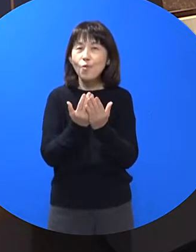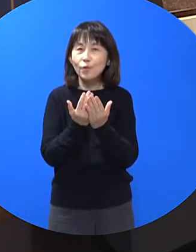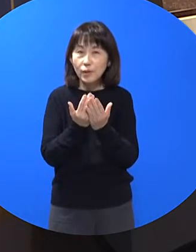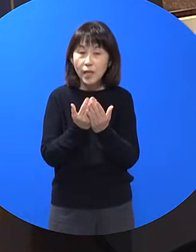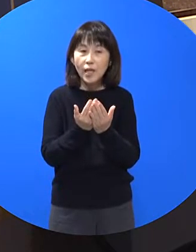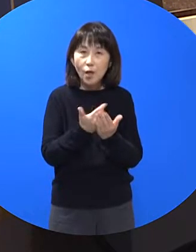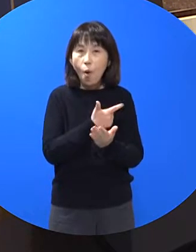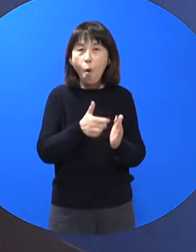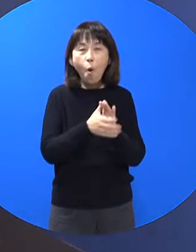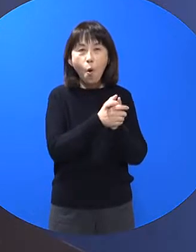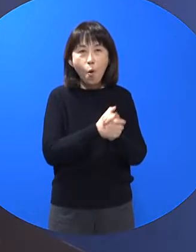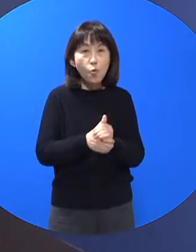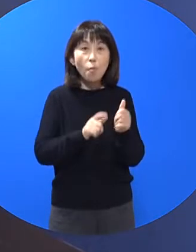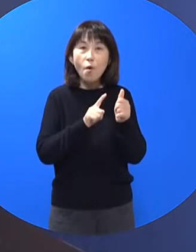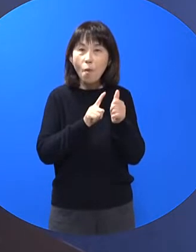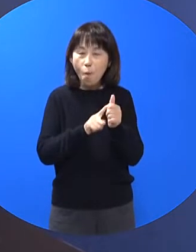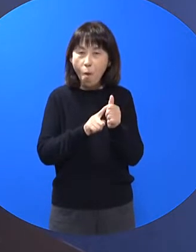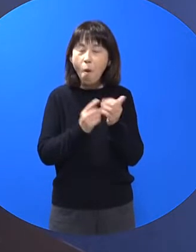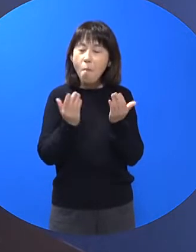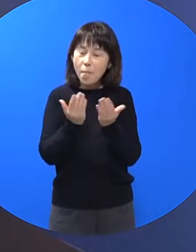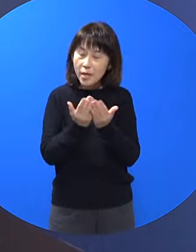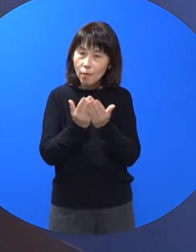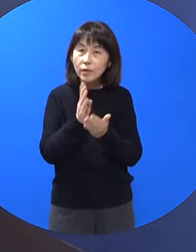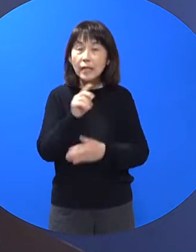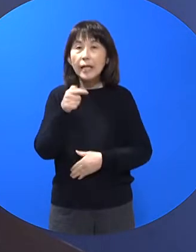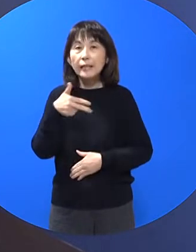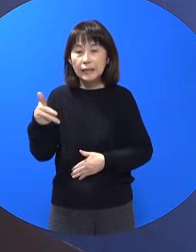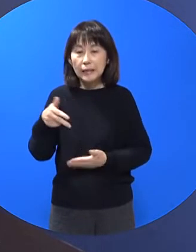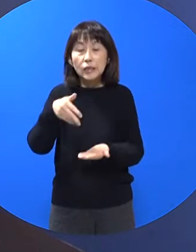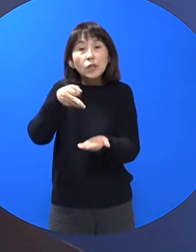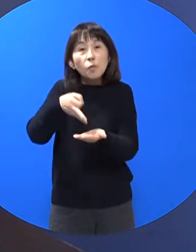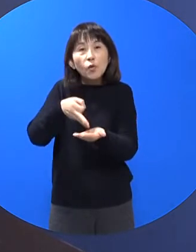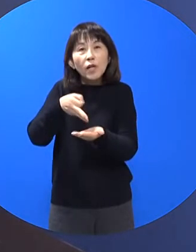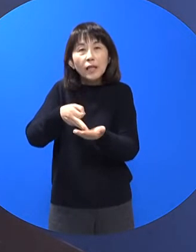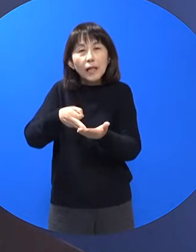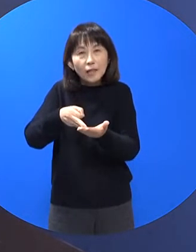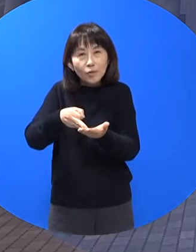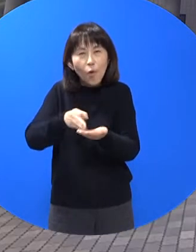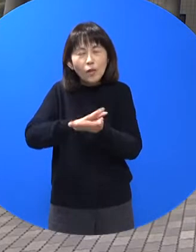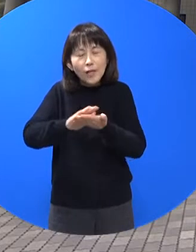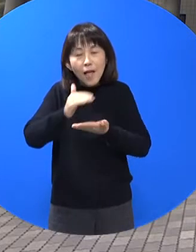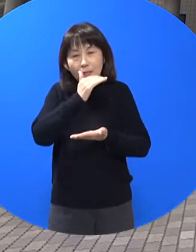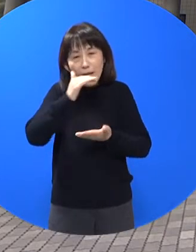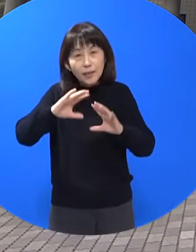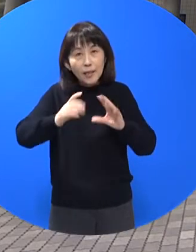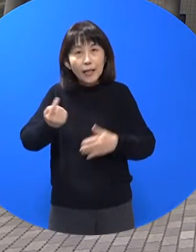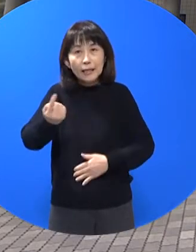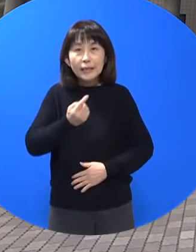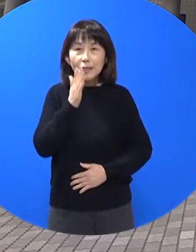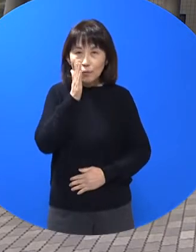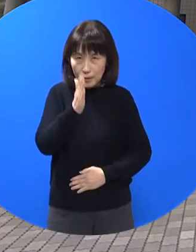友義宗もたしなんだ源氏物語の雅な世界へぜひお越しください。